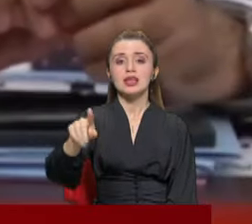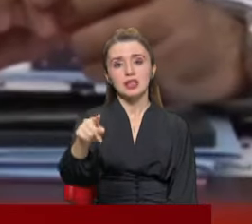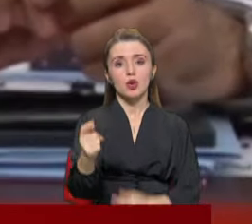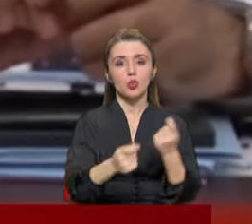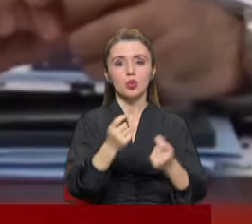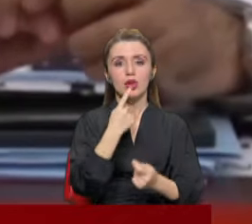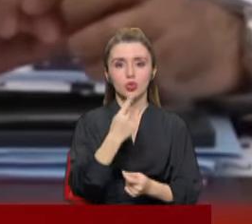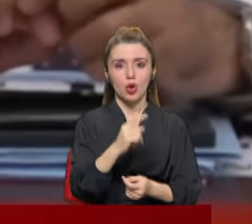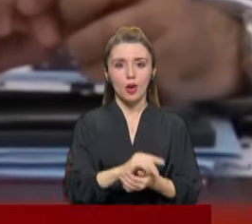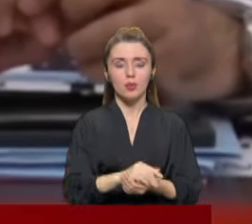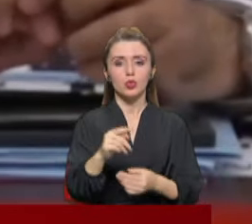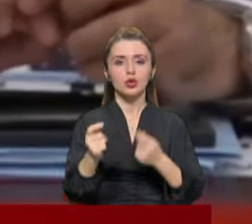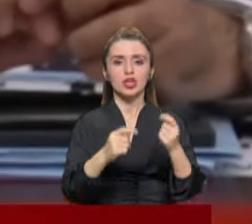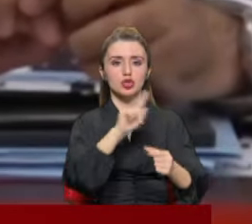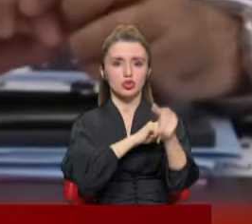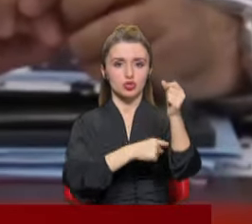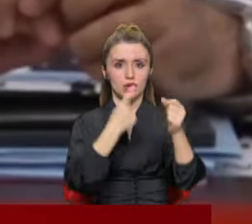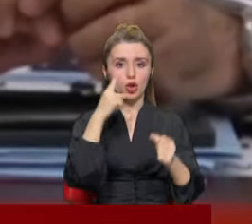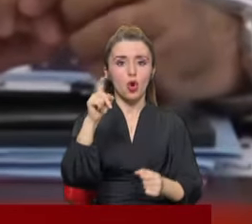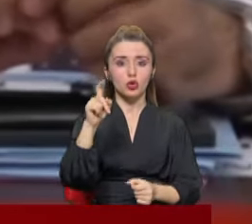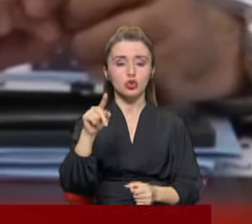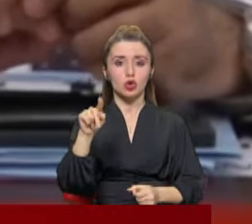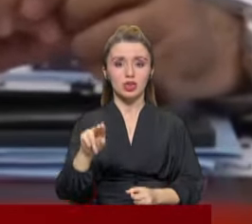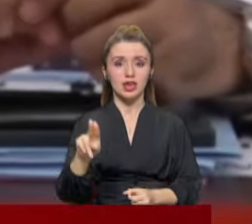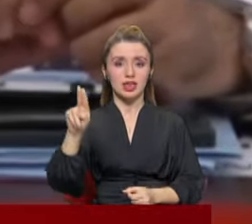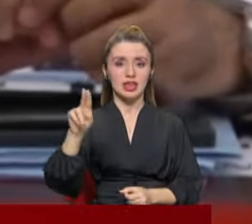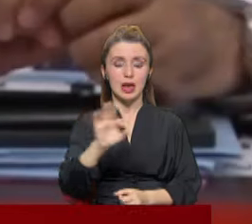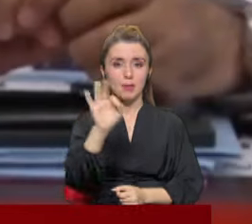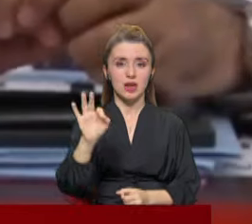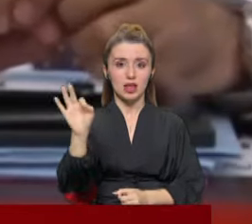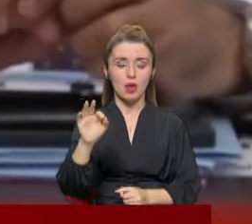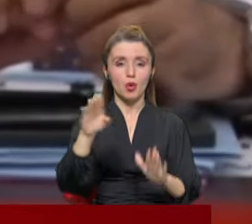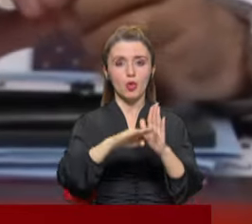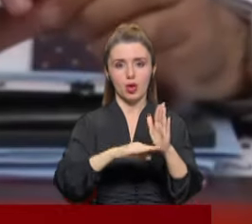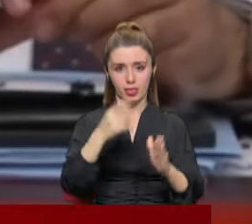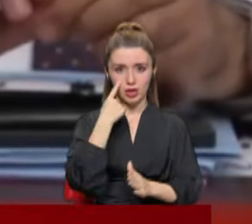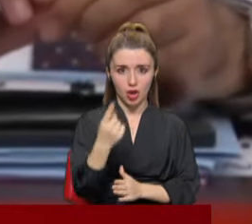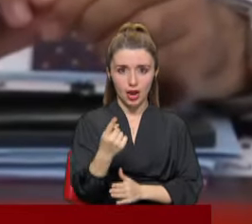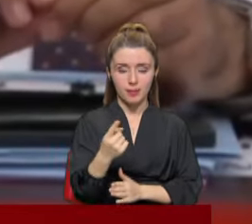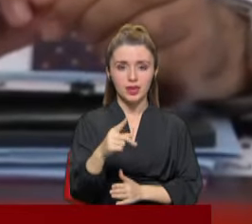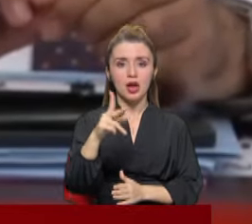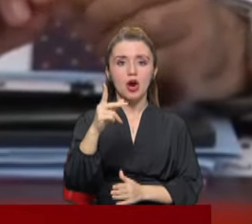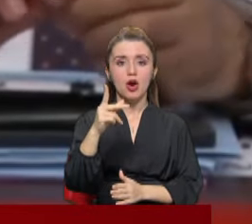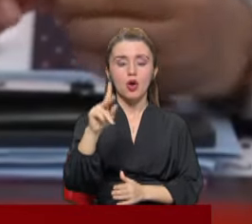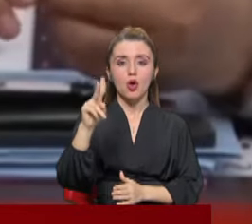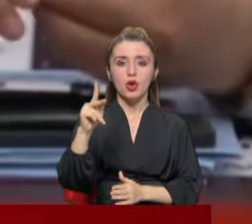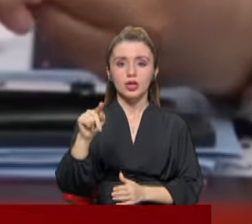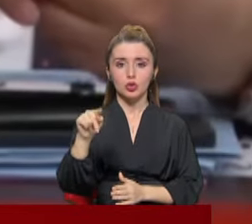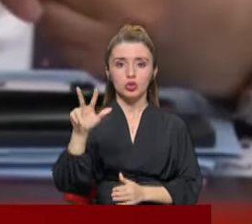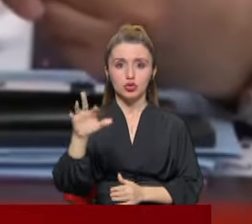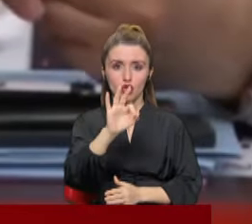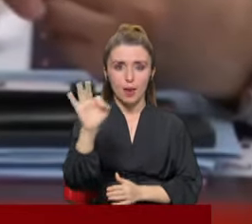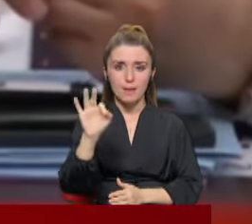iş gücü programları kapsamında 19,7 milyar. Aktif iş gücü programları kapsamında da 12,3